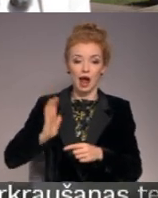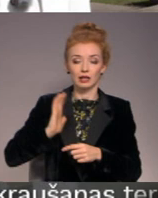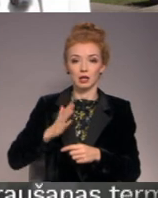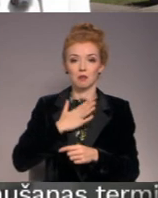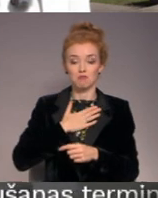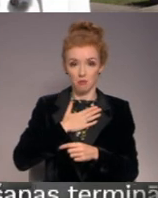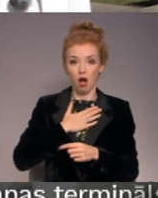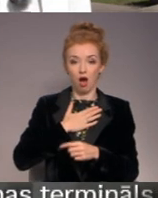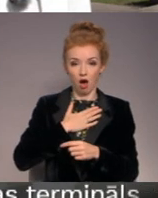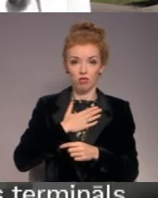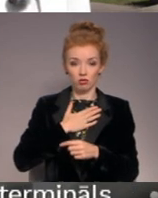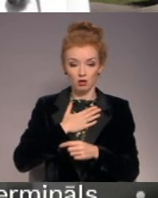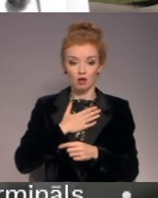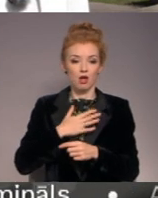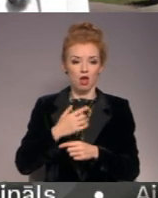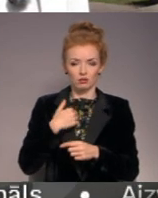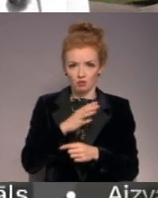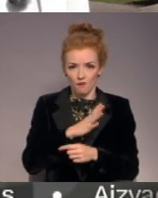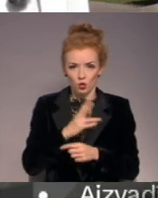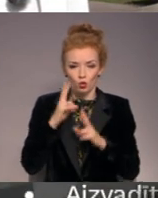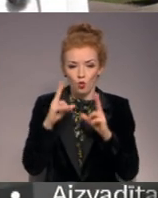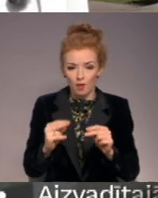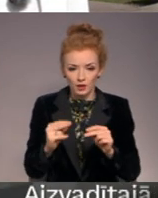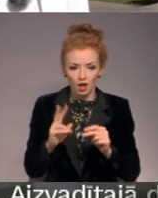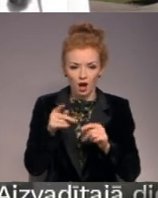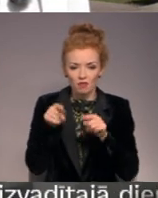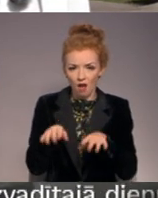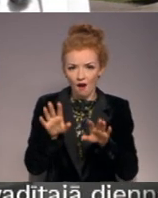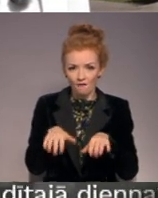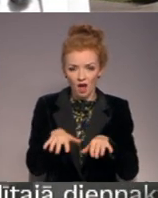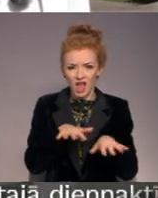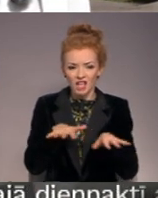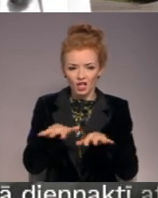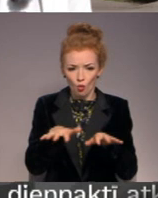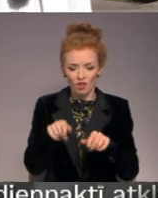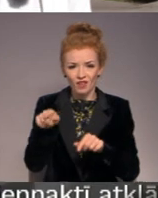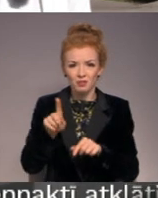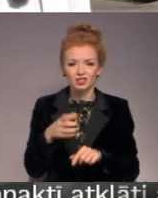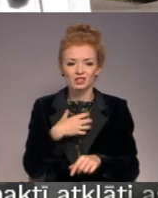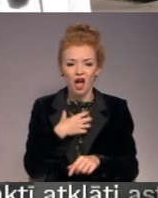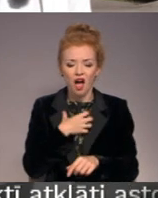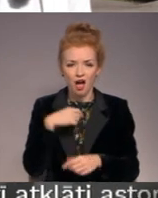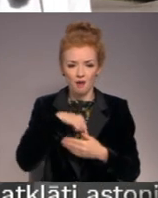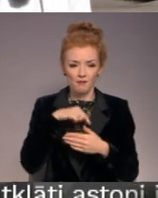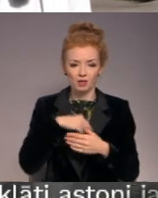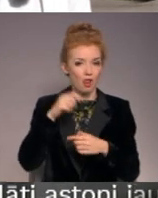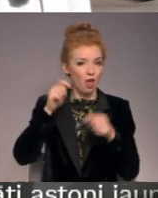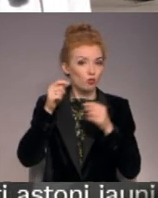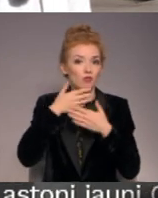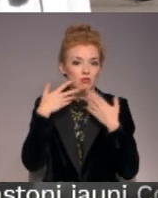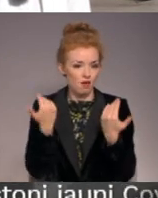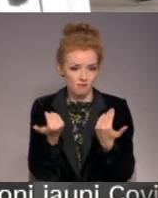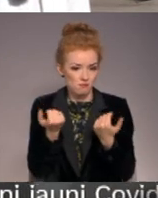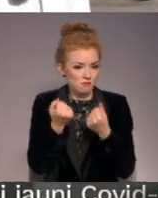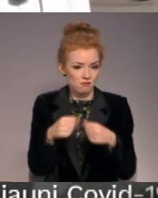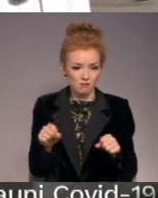zem atklātas debesis. Nespēja noticēt, ka šādi var izrīkoties ar cilvēku, kuram ir sāpes. Laimīgā kārtā nelija lietus,